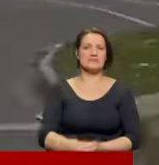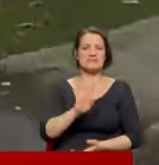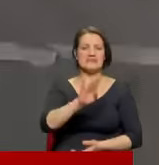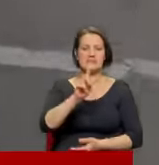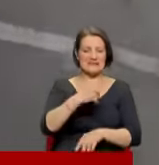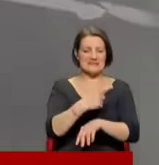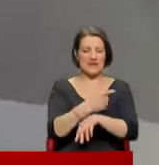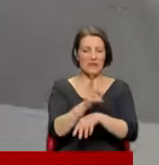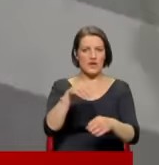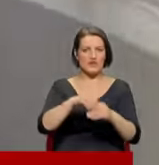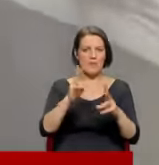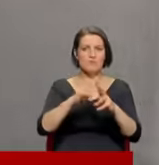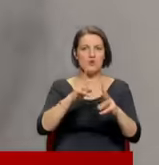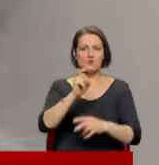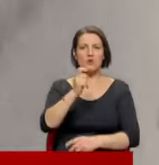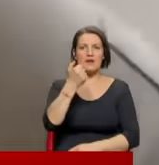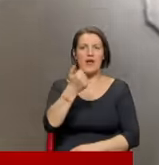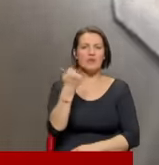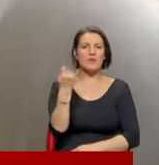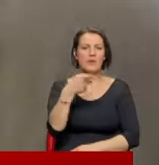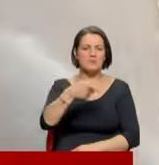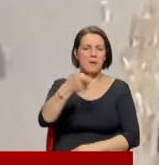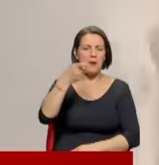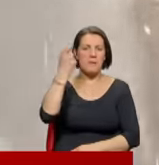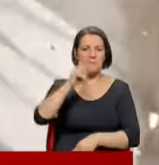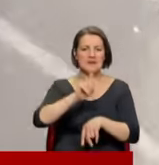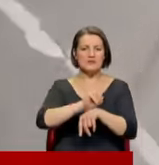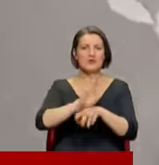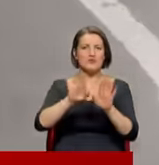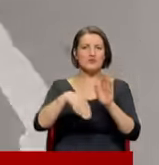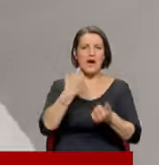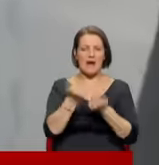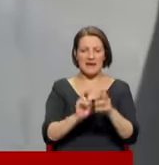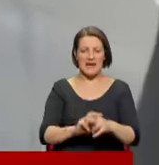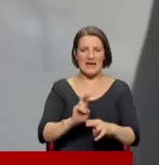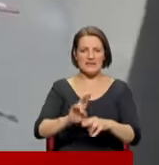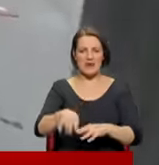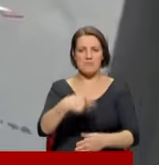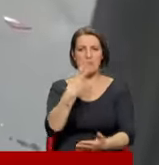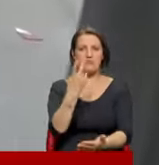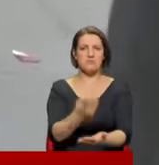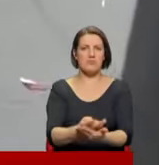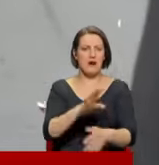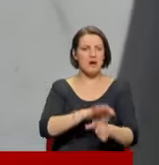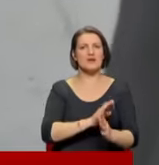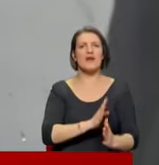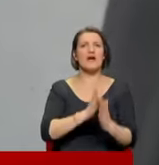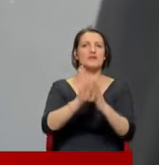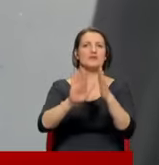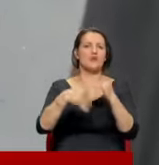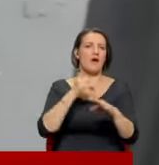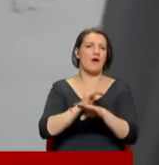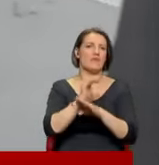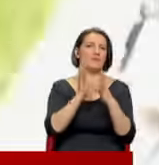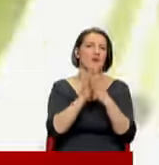41 saniye içinde polisler 96 el ateş etti. Bir süre sonra Reed araçtan inerek yere düştü. Hastaneye kaldırıldıktan sonra